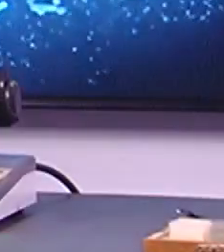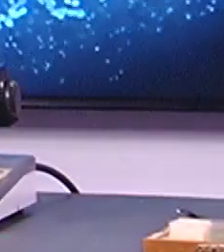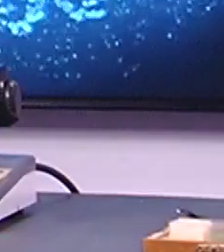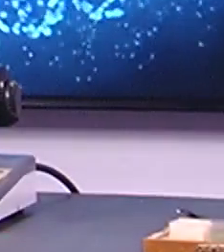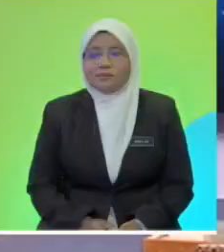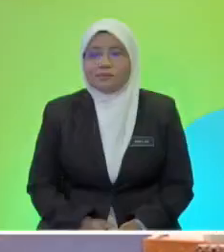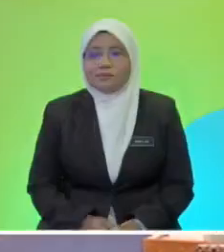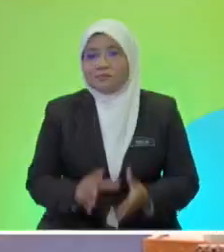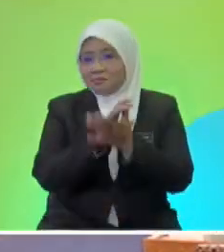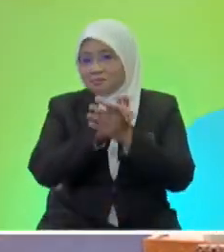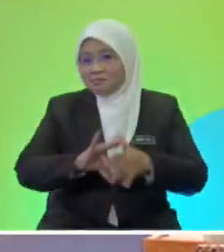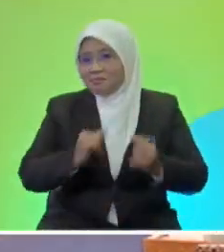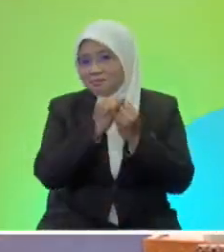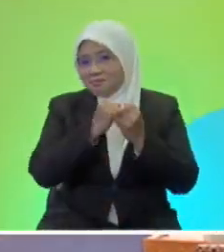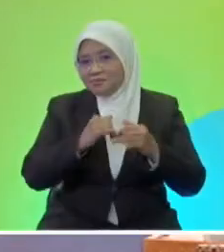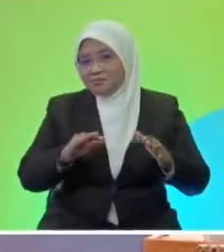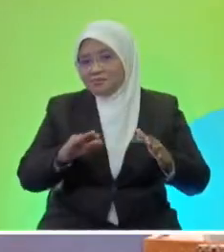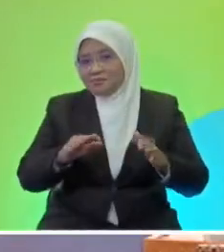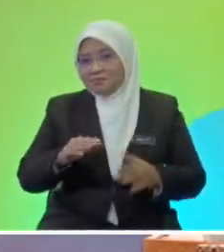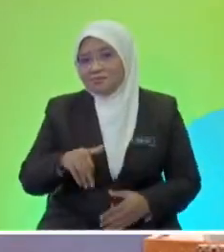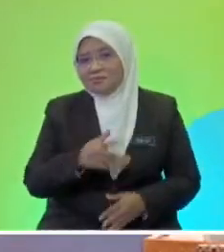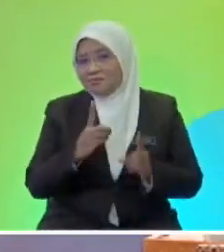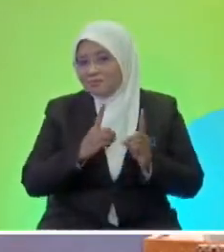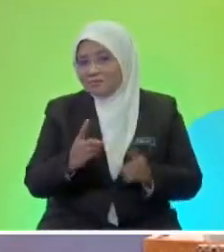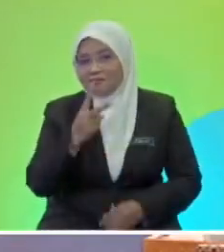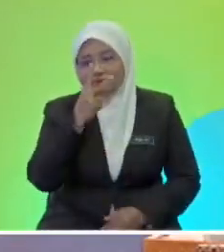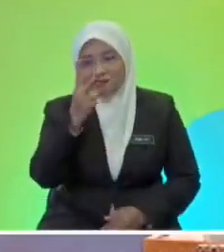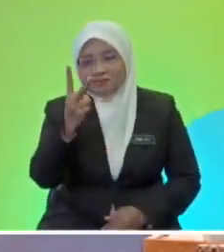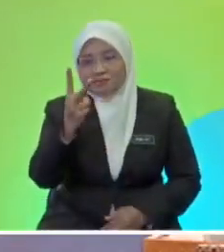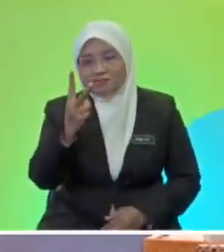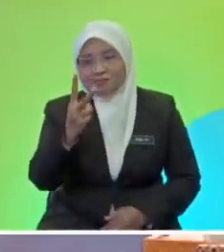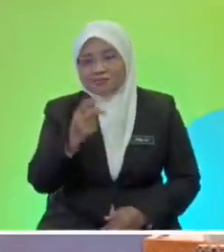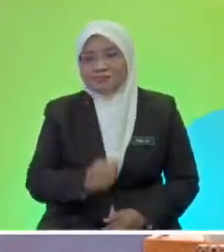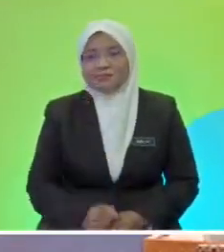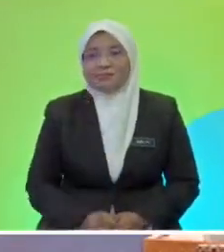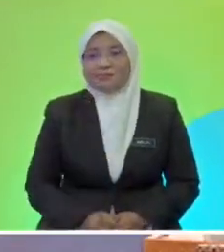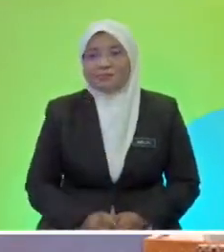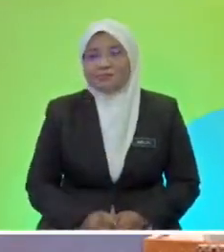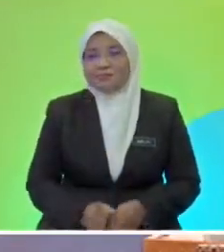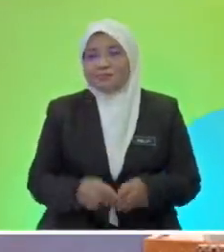salam sejahtera anda sedang menonton slot Menengah Atas didetifikasi